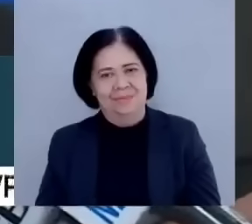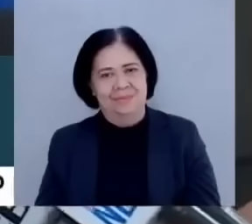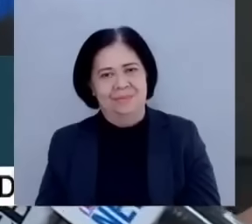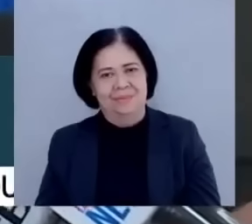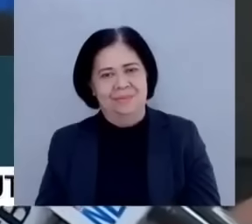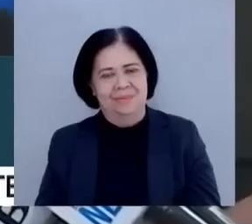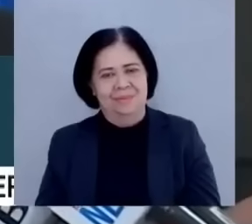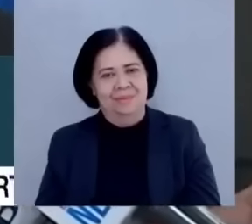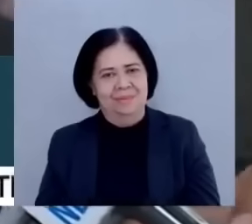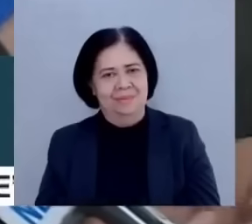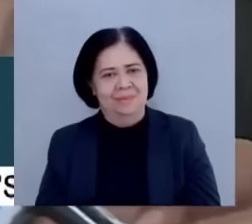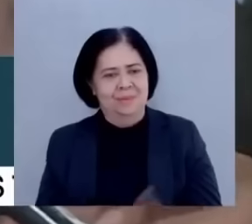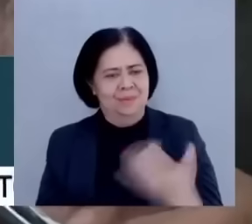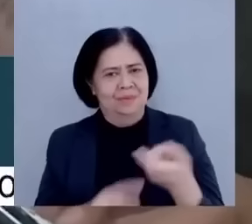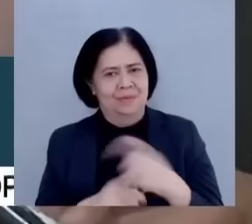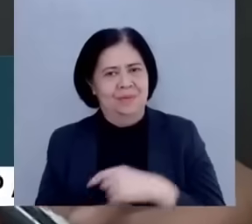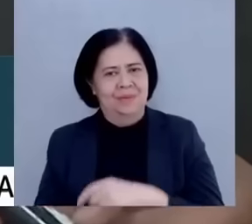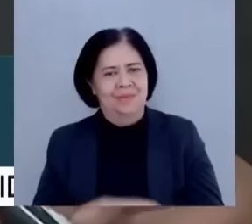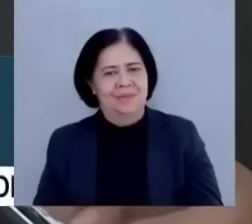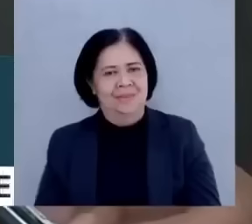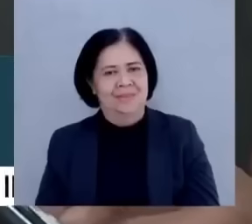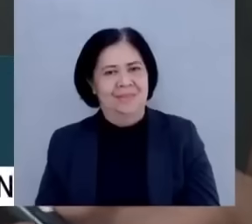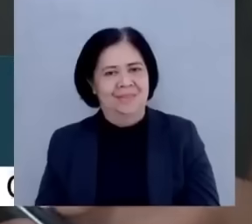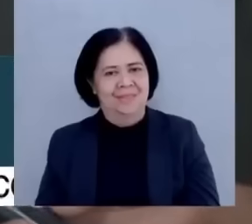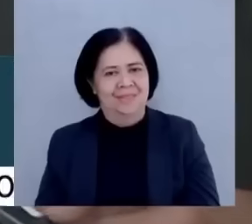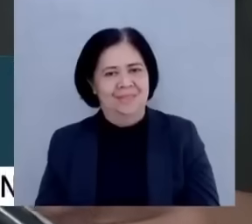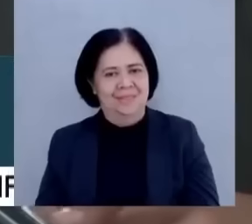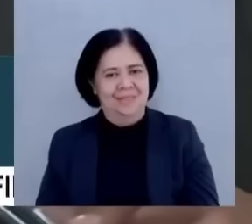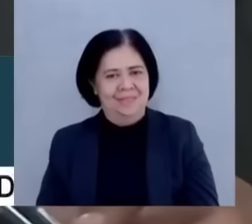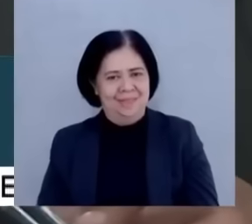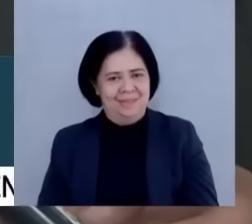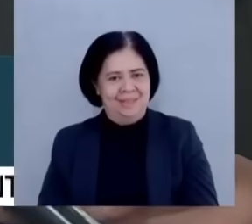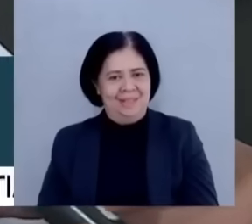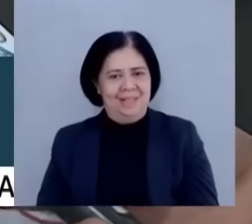Saan galing yan? Ayun! Okay.